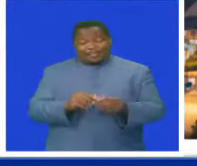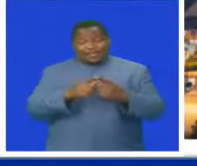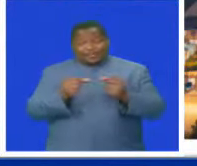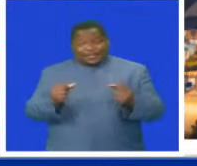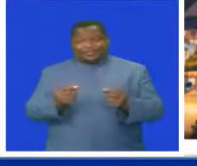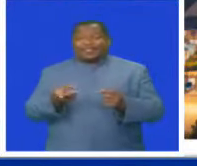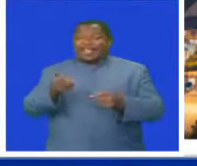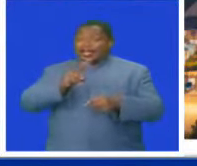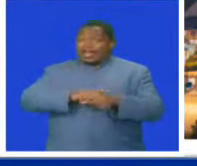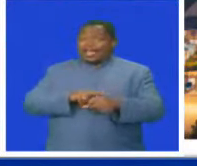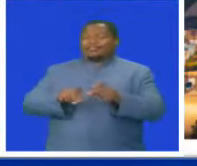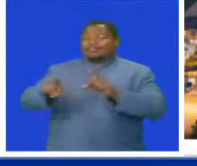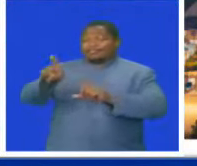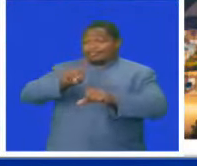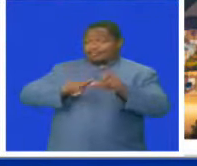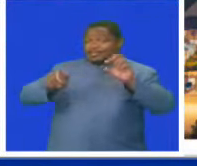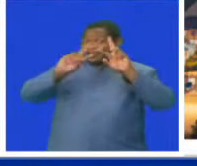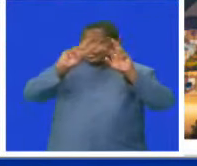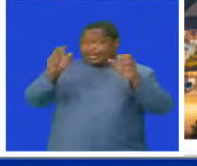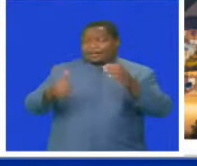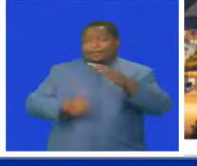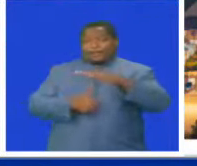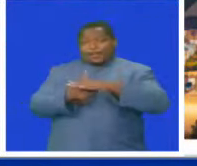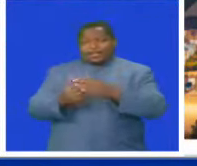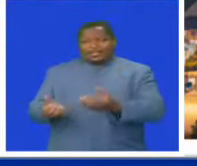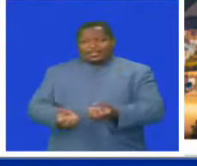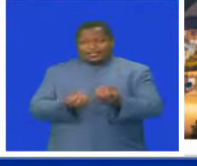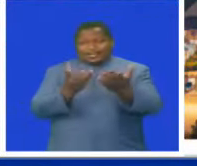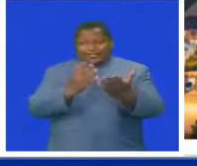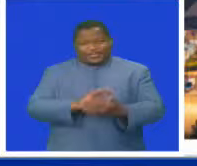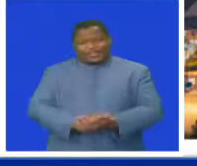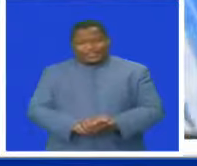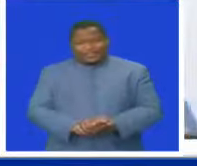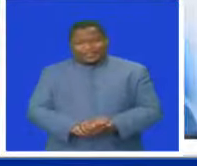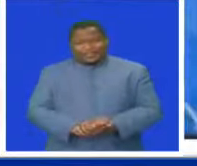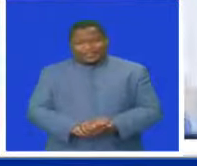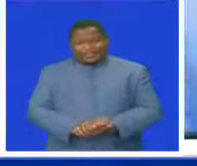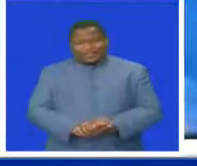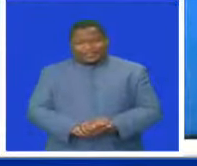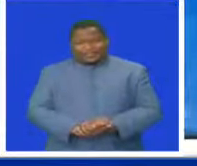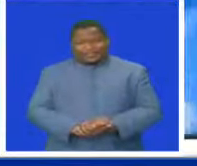singakahambi asibukana dihloko tato bethamba phambili lomuhla.